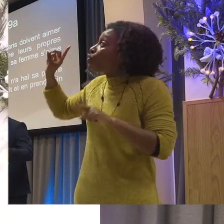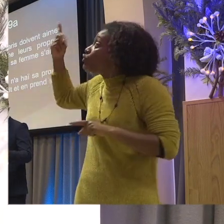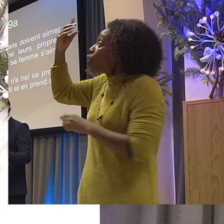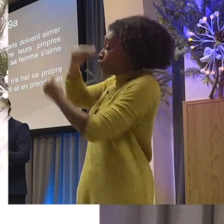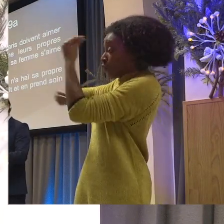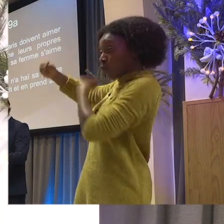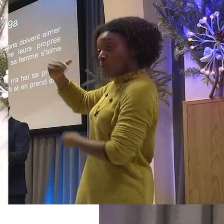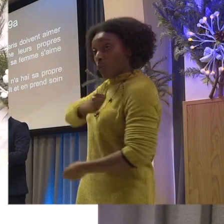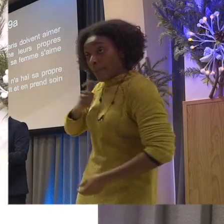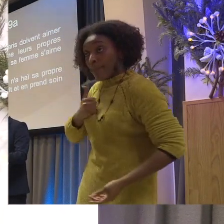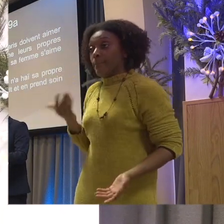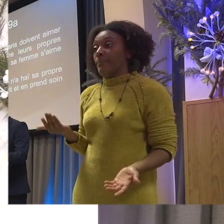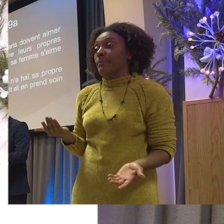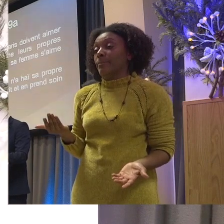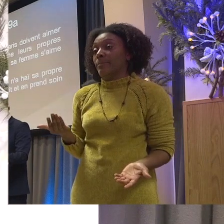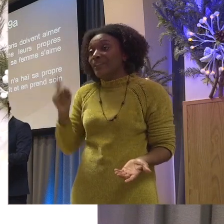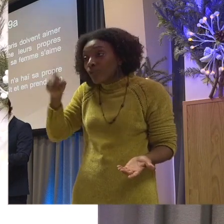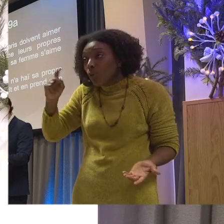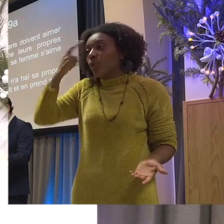Alléluia. Prends conscience de cela.